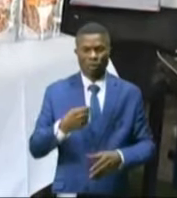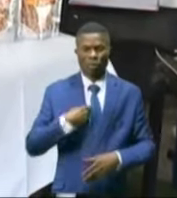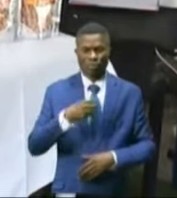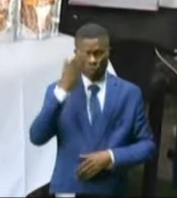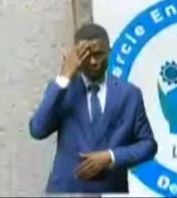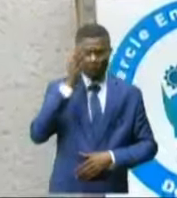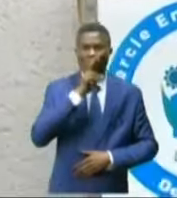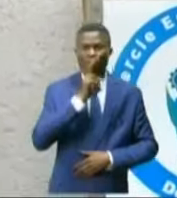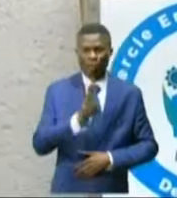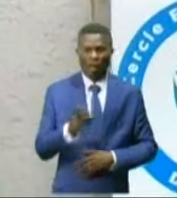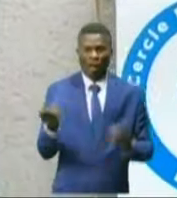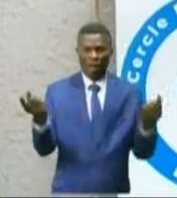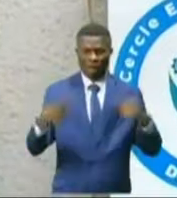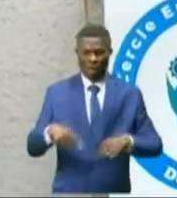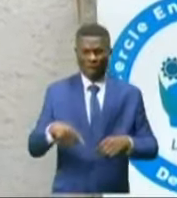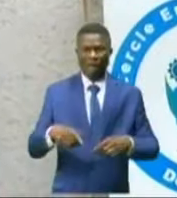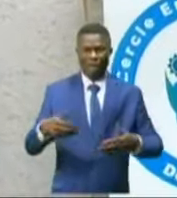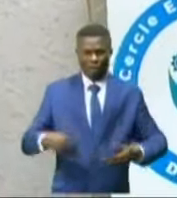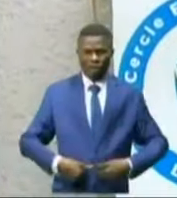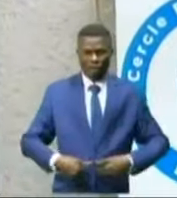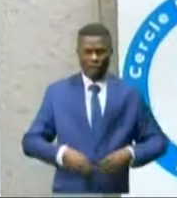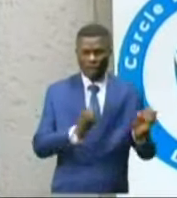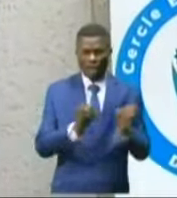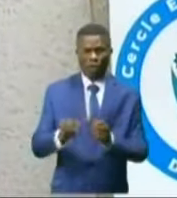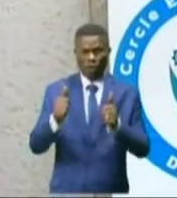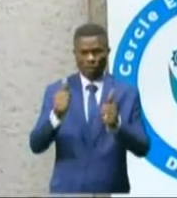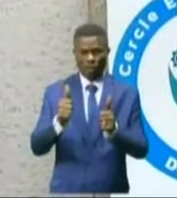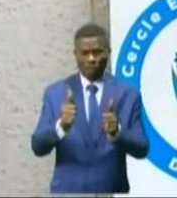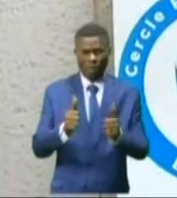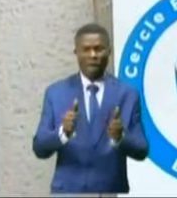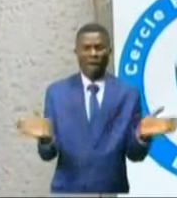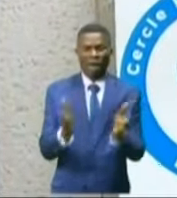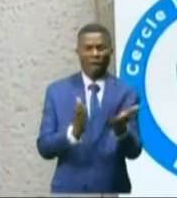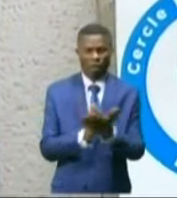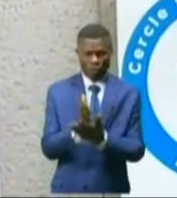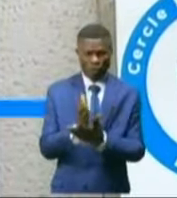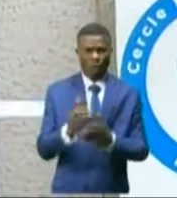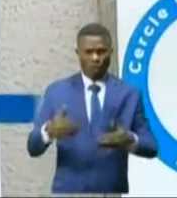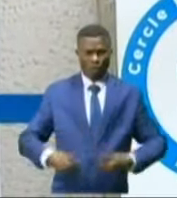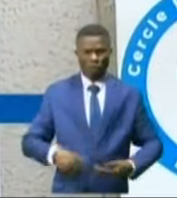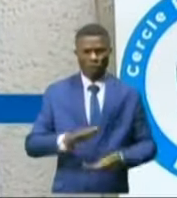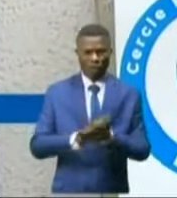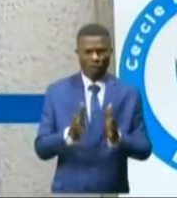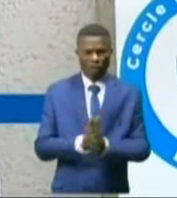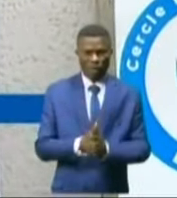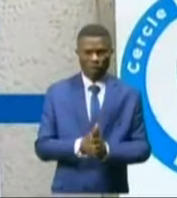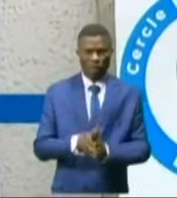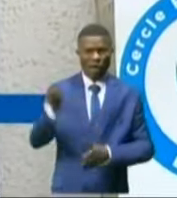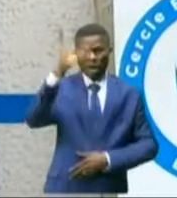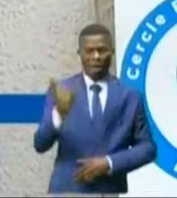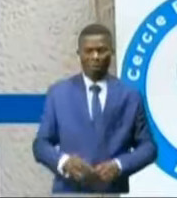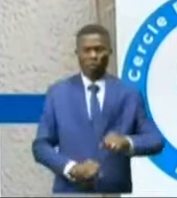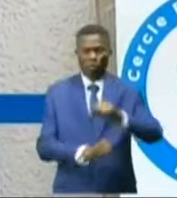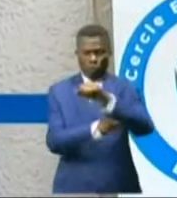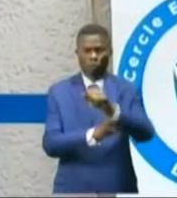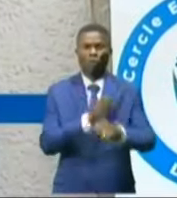que lorsqu'elle est bien canalisée et encadrée, peut être une grande bombe qui